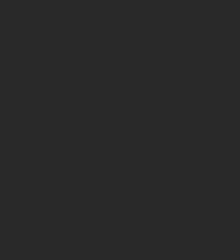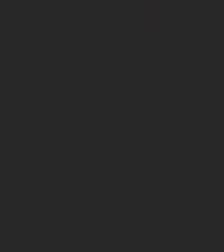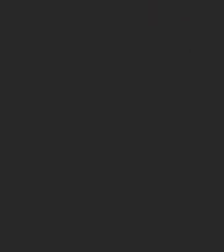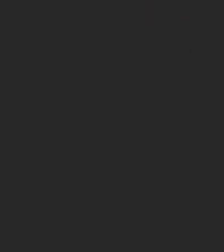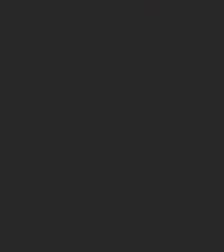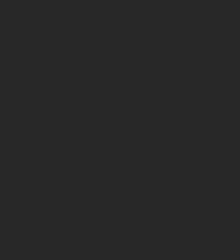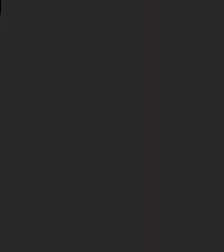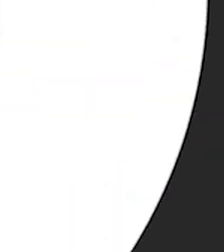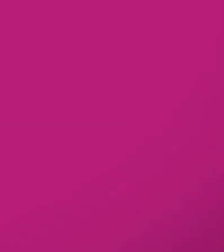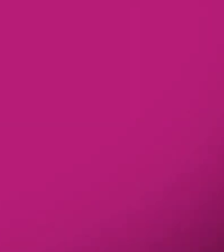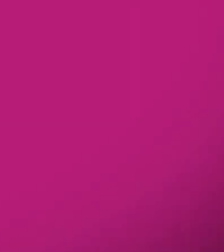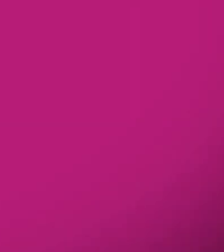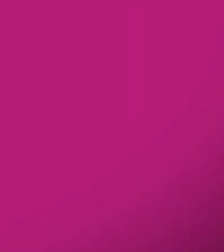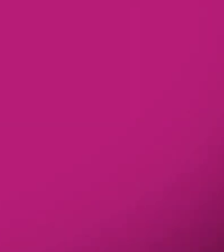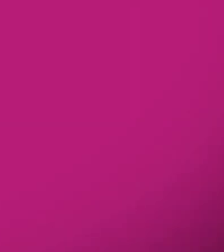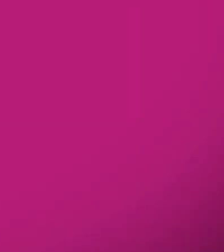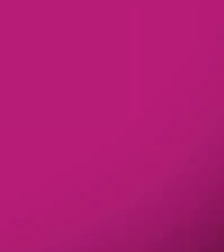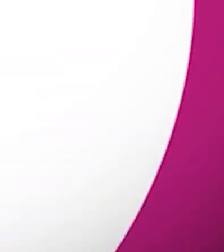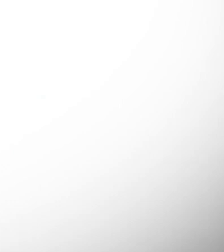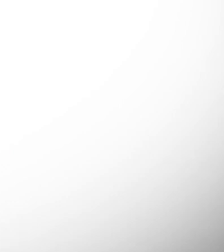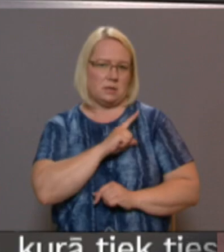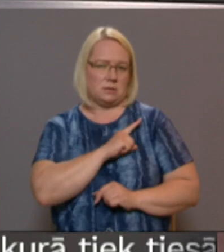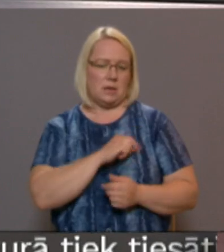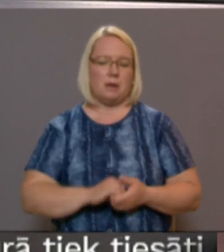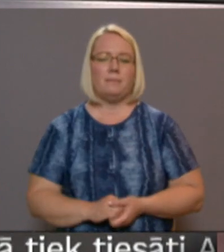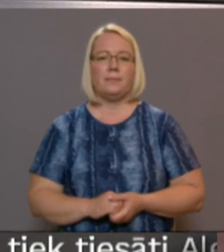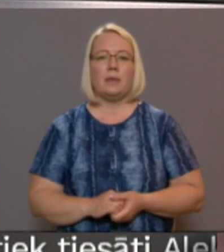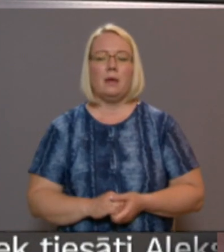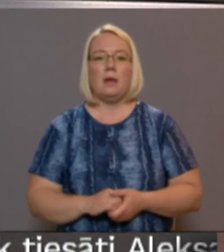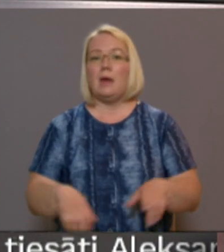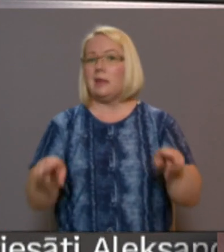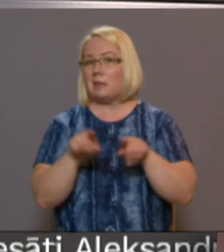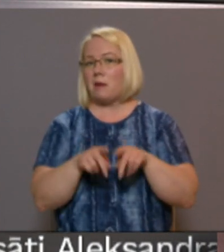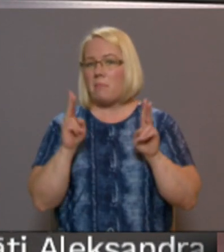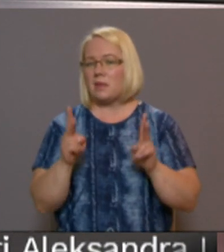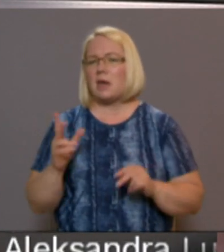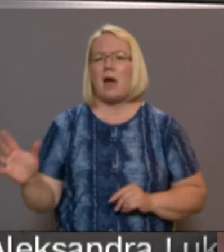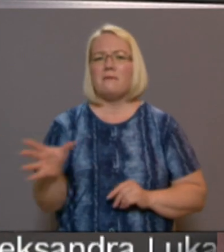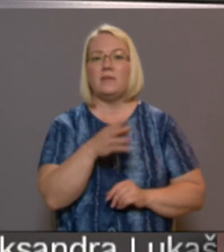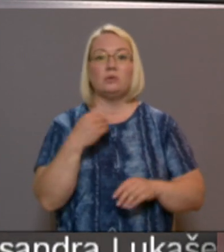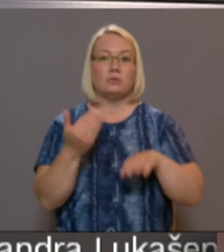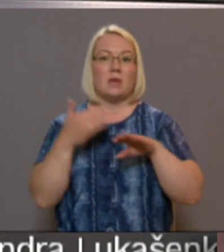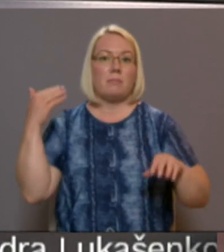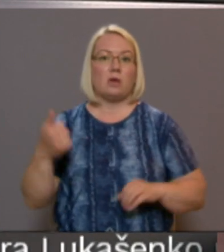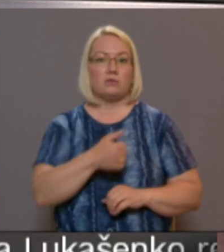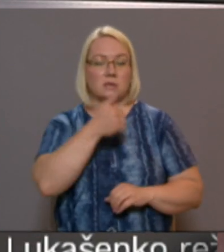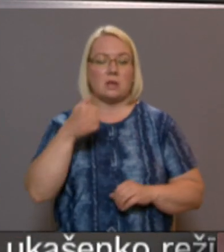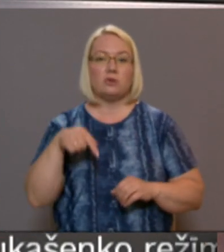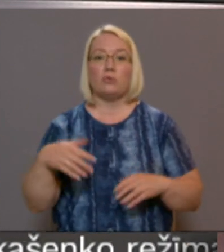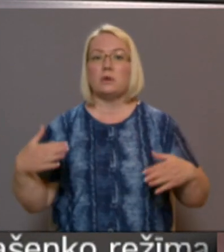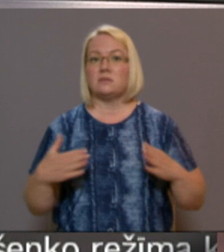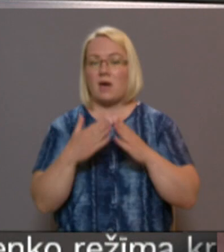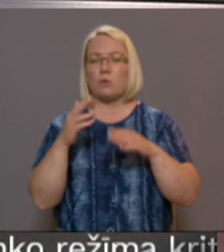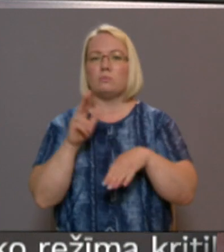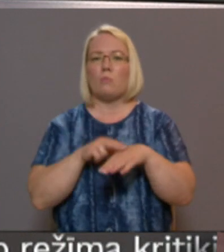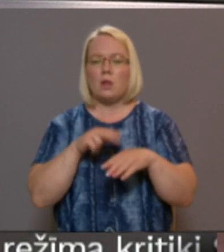Re, viss ēters ir te! Gluži tāpat kā visus iepriekšējos gadus, arī šajos svētkos